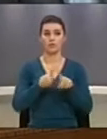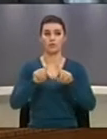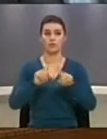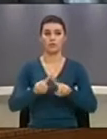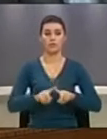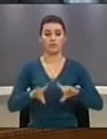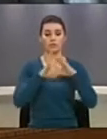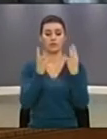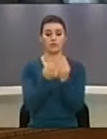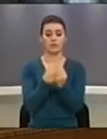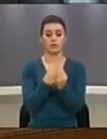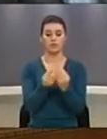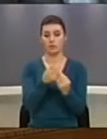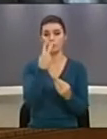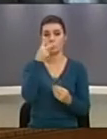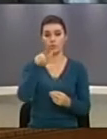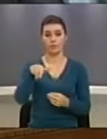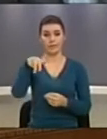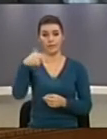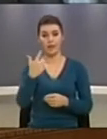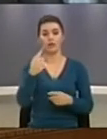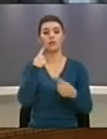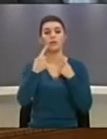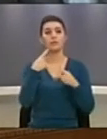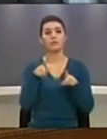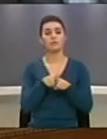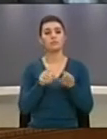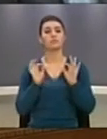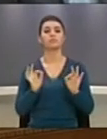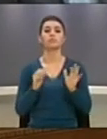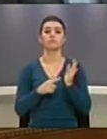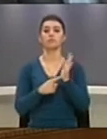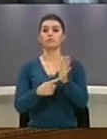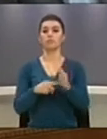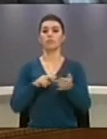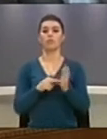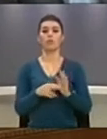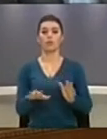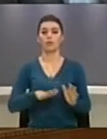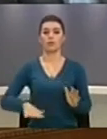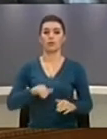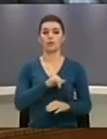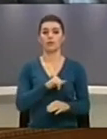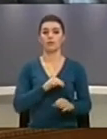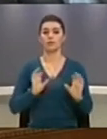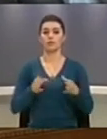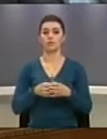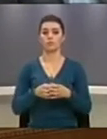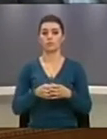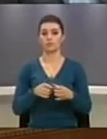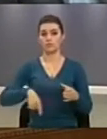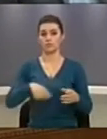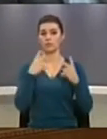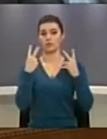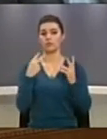2/3 e deputetëve të Kuvendit të Republikës Kosovës do të mund të konsideroheshin vërtet reflektimi i vullnetit politik edhe interesit të përgjithshëm të këtij publiku i